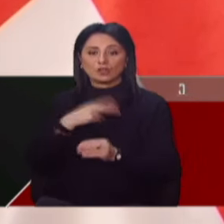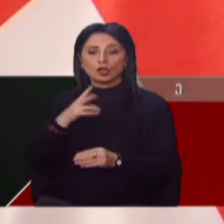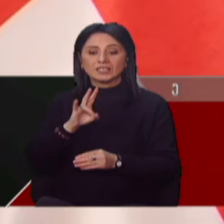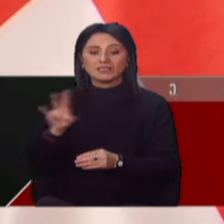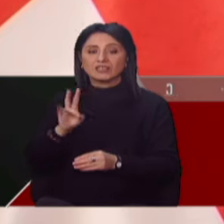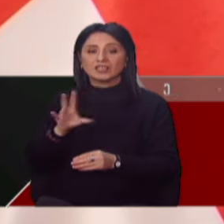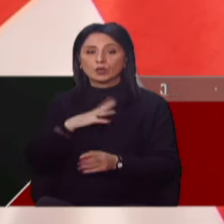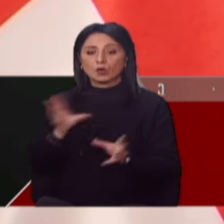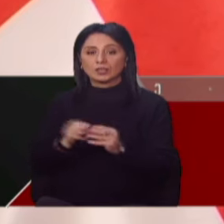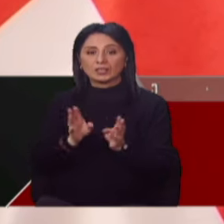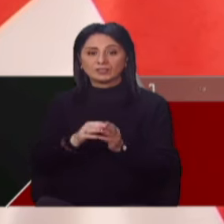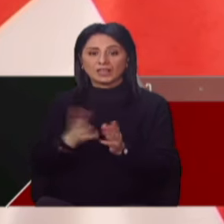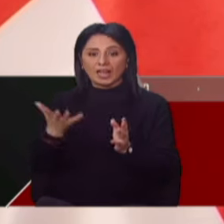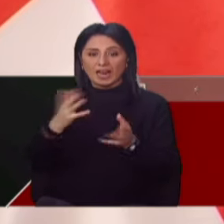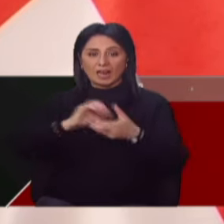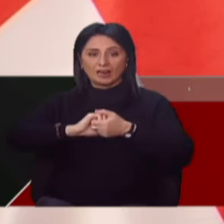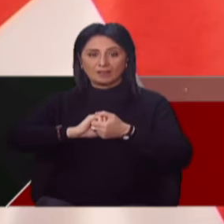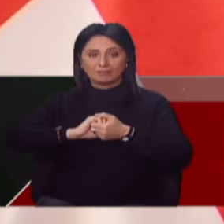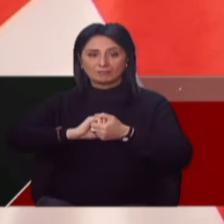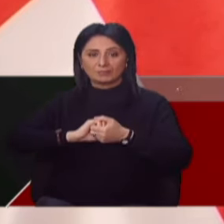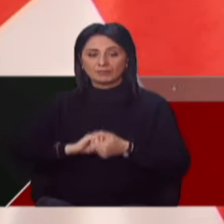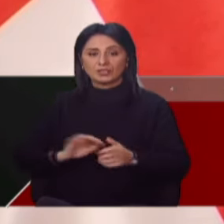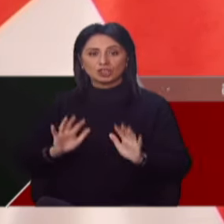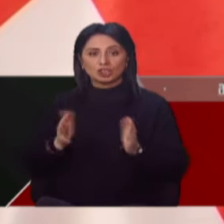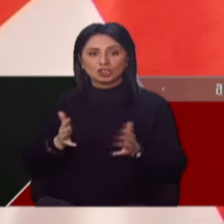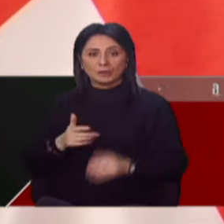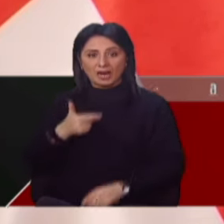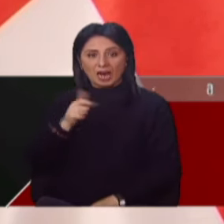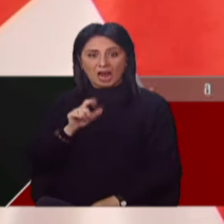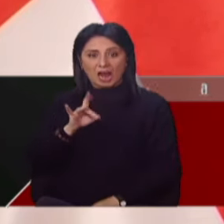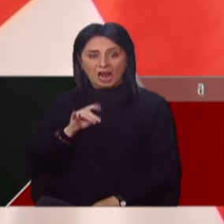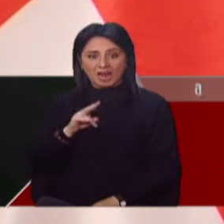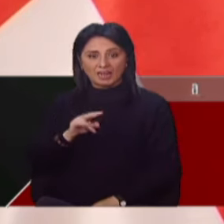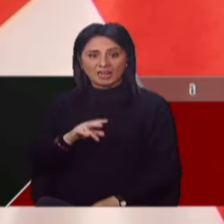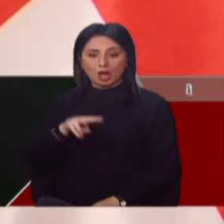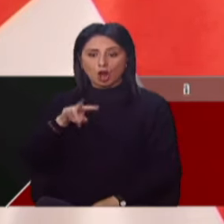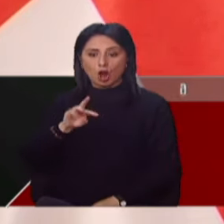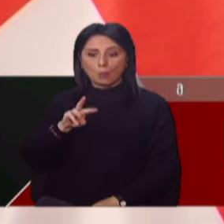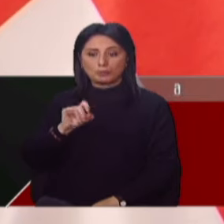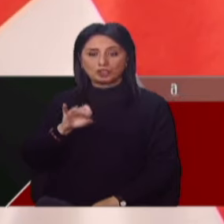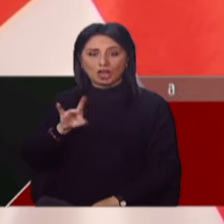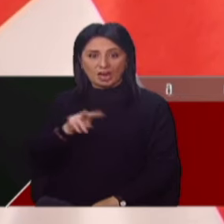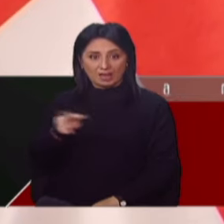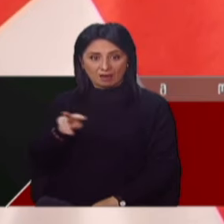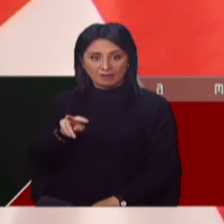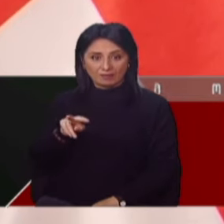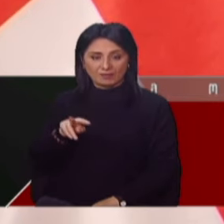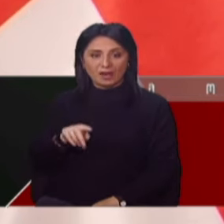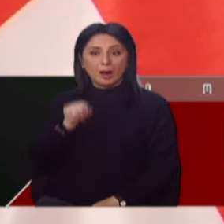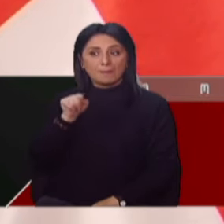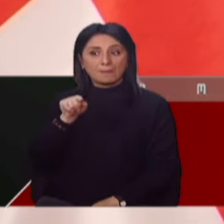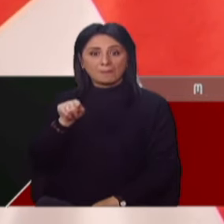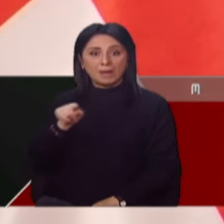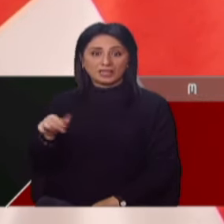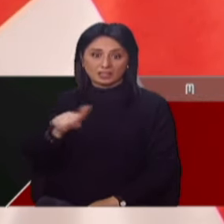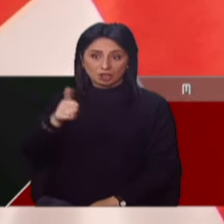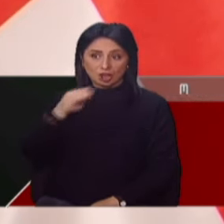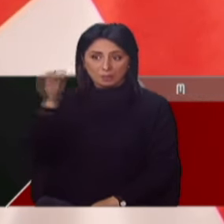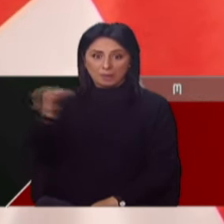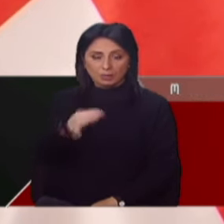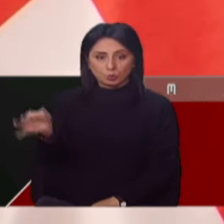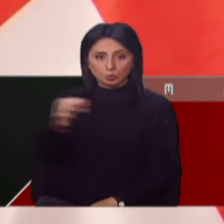ივნისს ხელიხელ ჩაკიდებულები. შემთხვევით გიორგი გახარია და ნინო ლომჯარია ხომ არა? აი მათ გასცენ ჯერ